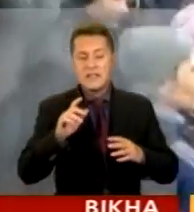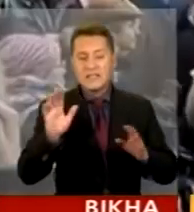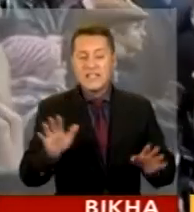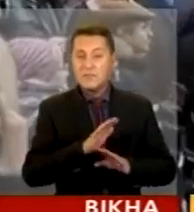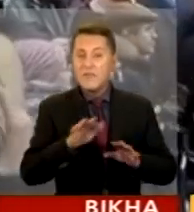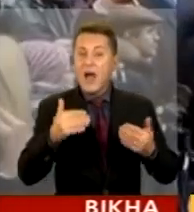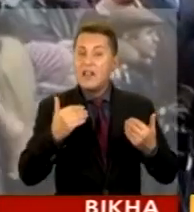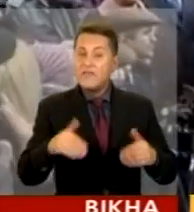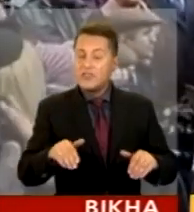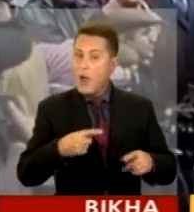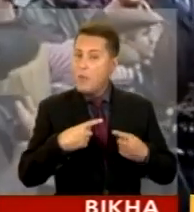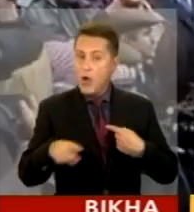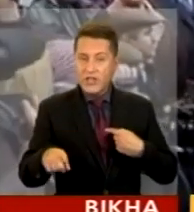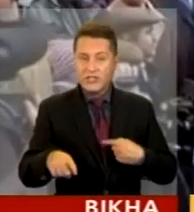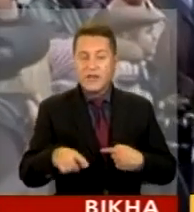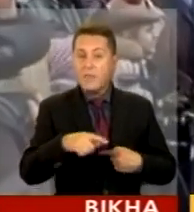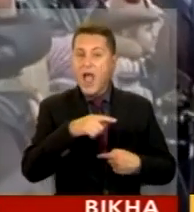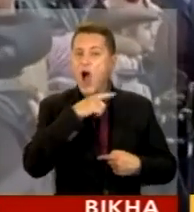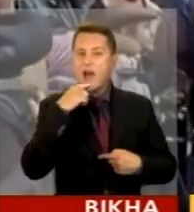по-іншому.